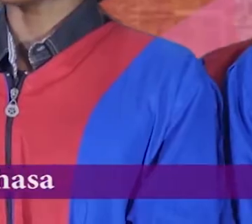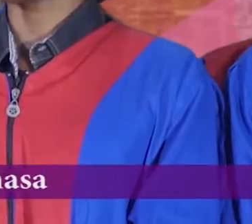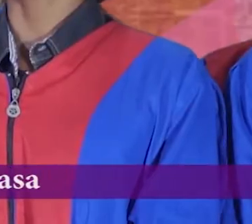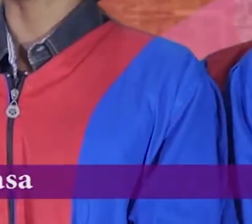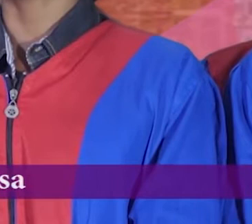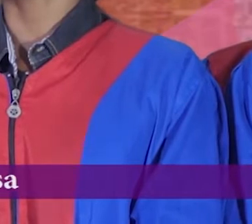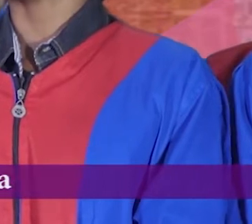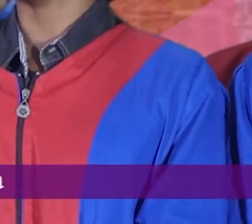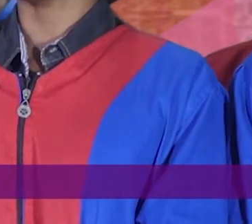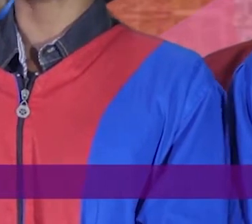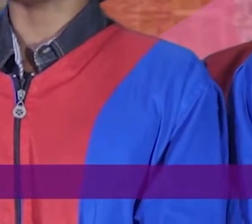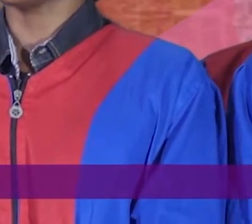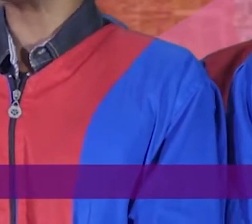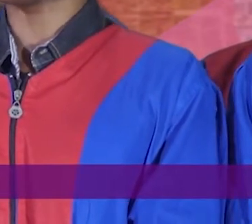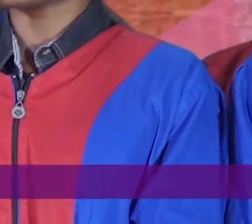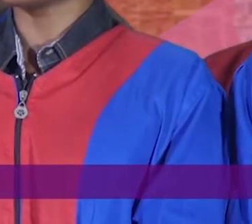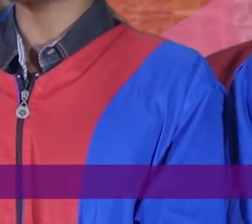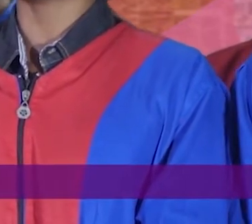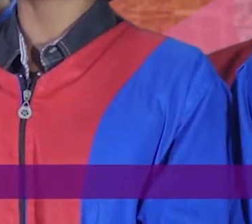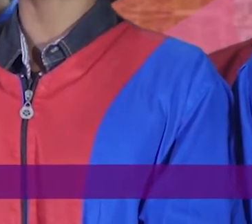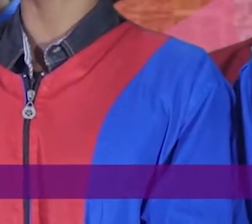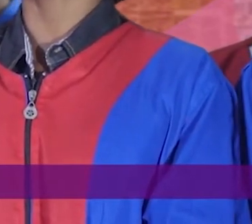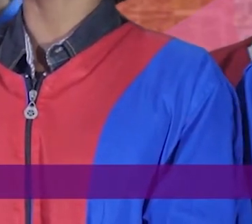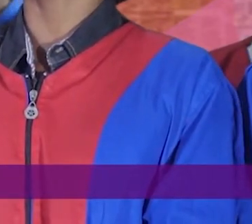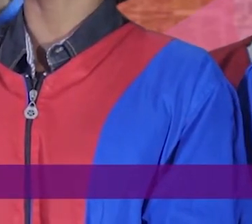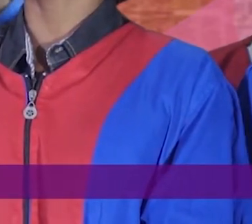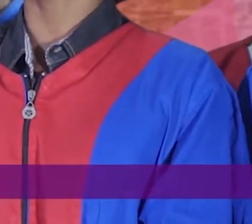wete bondimela yesu